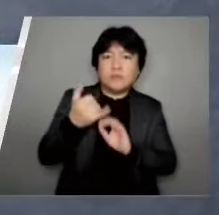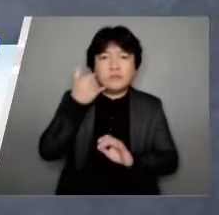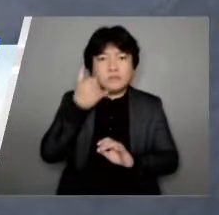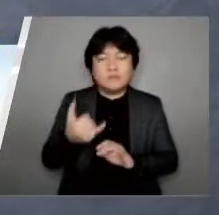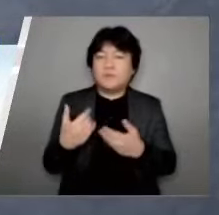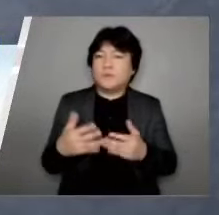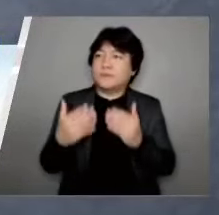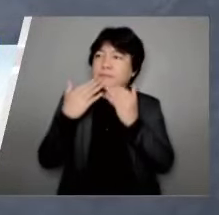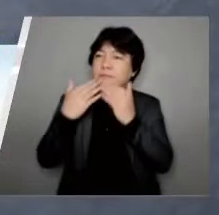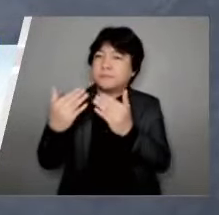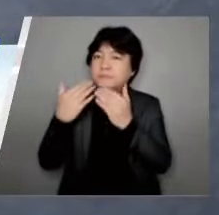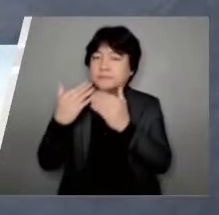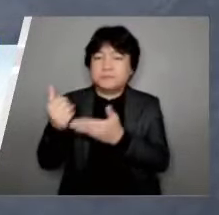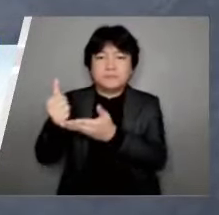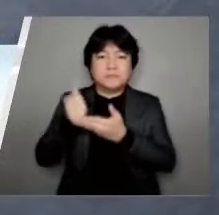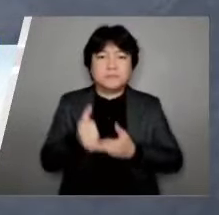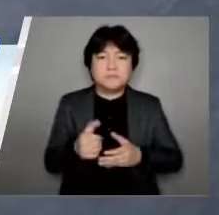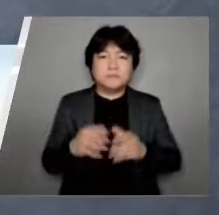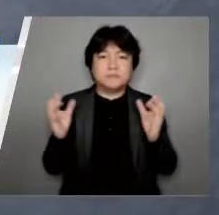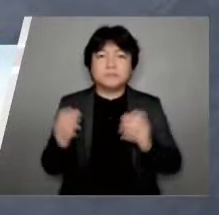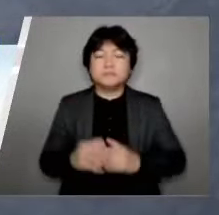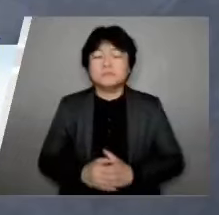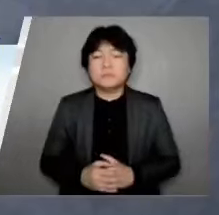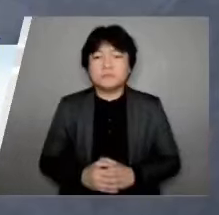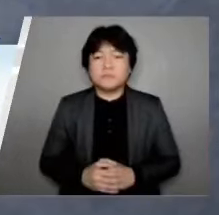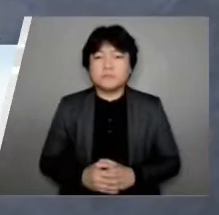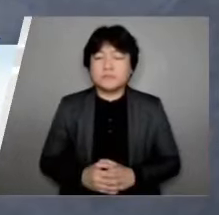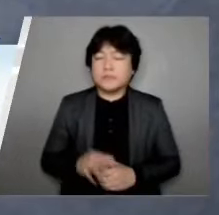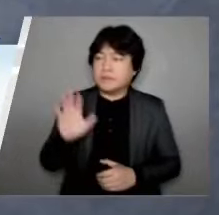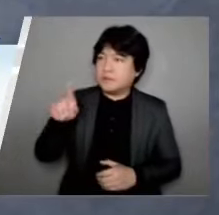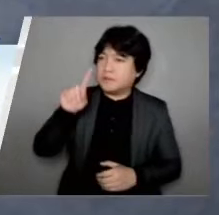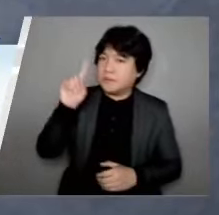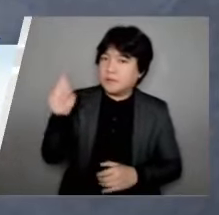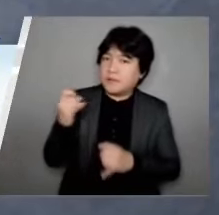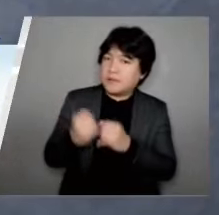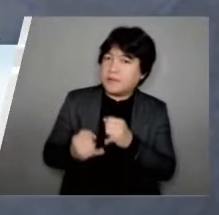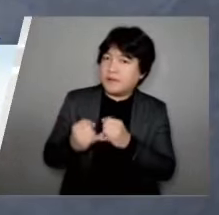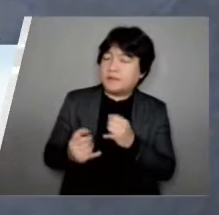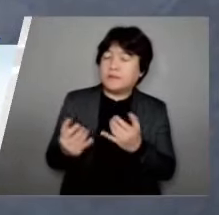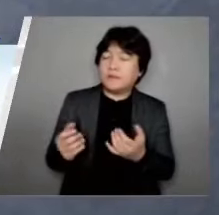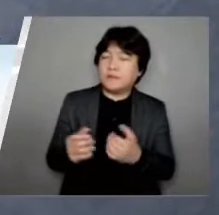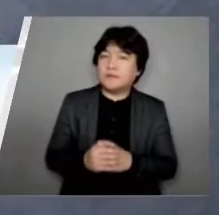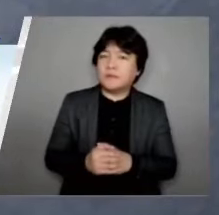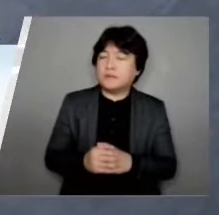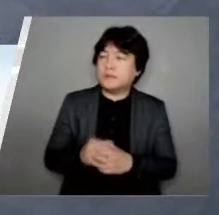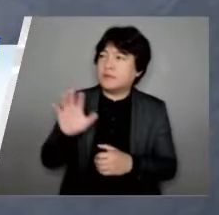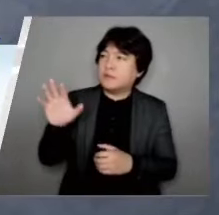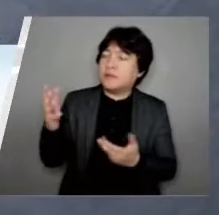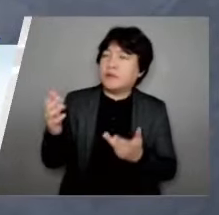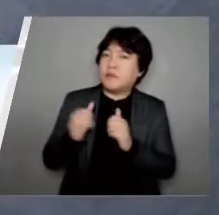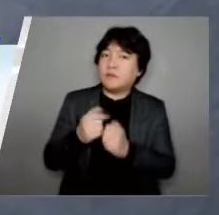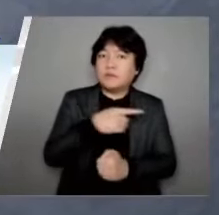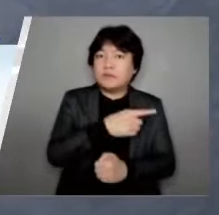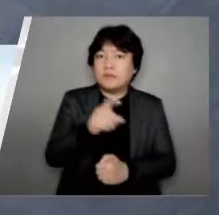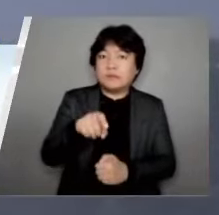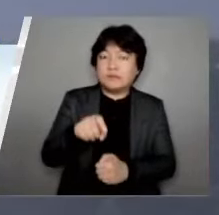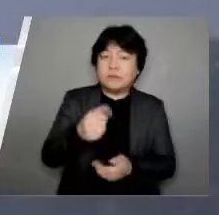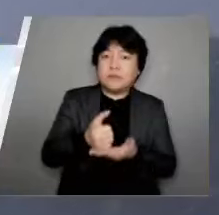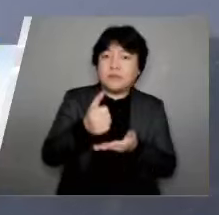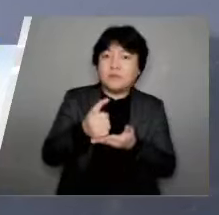ako sa kanila rin. Oho. So, Gov, panghuli na lamang po yung pong mga nais humingi pa ng tulong o halimbawa may